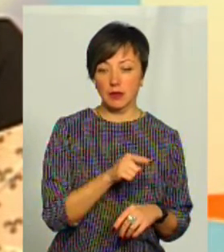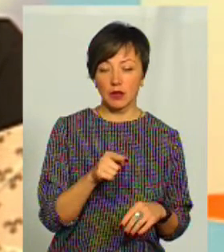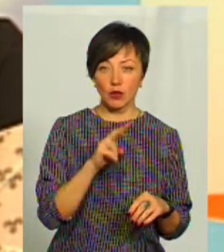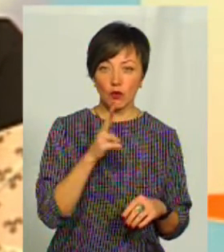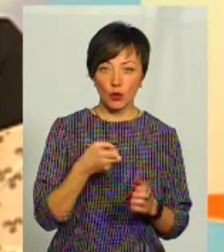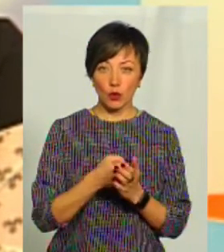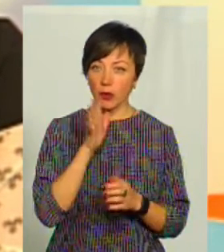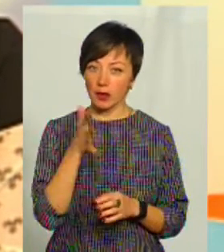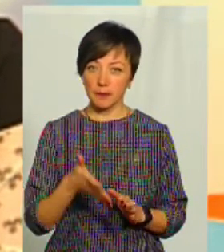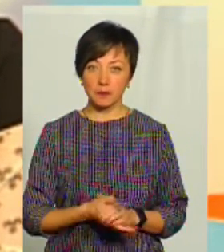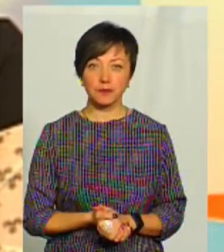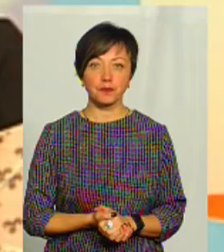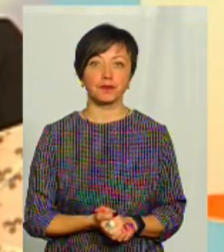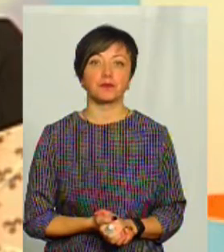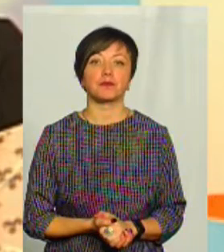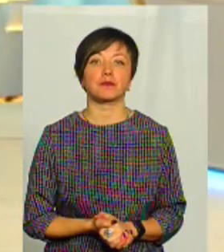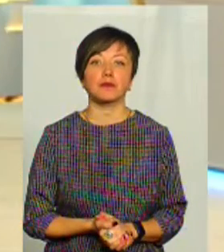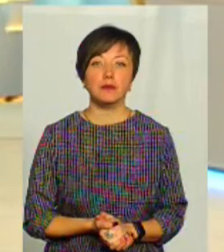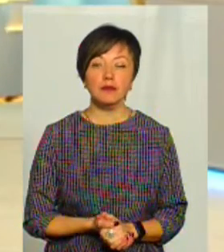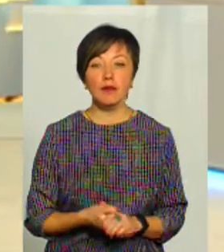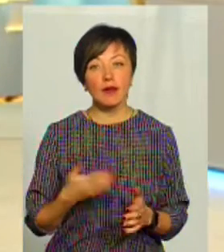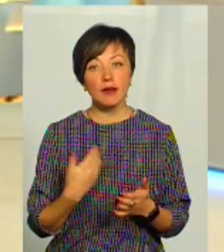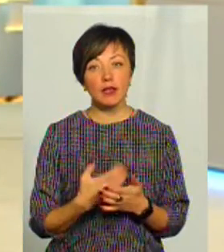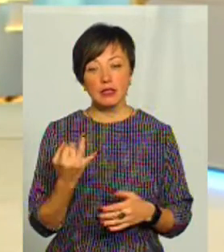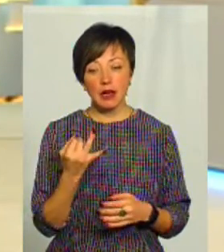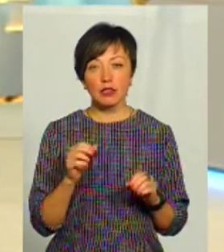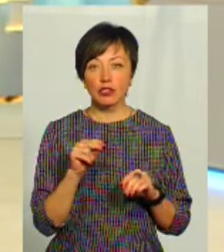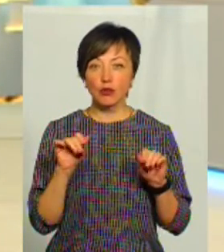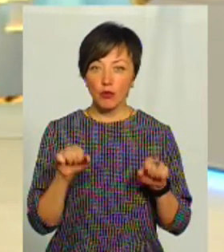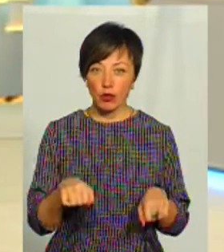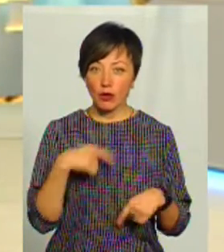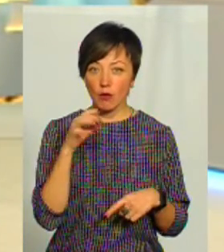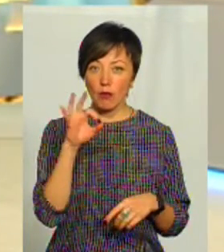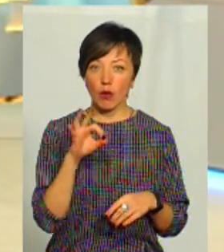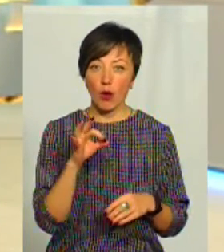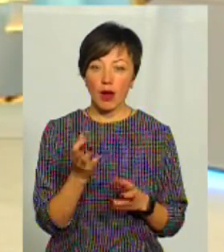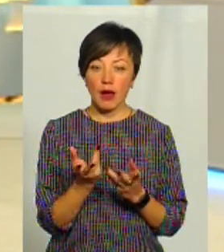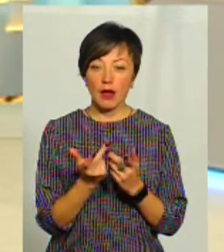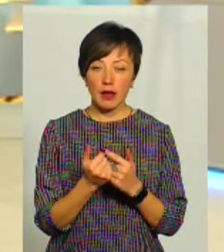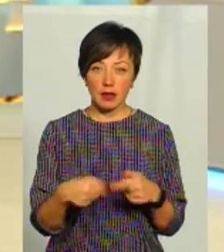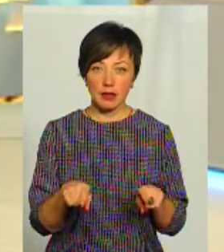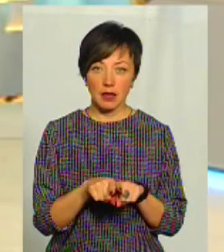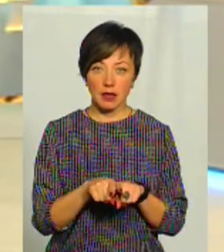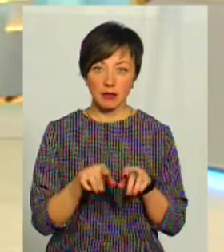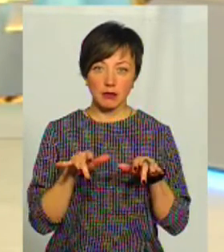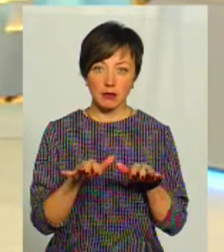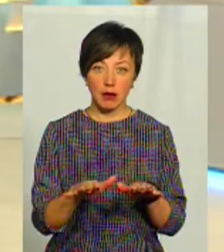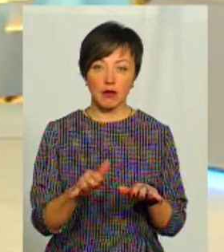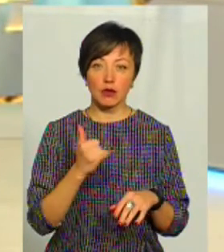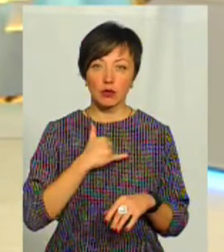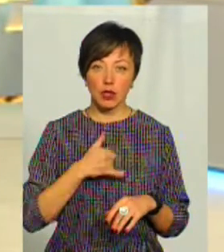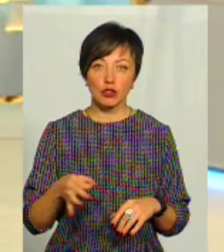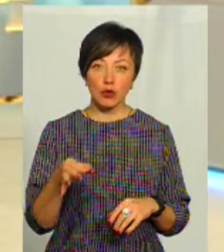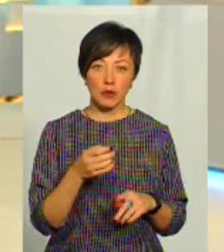сроком від 2 до 5 років. А ось цікаво, а чи можна говорити про кількість таких справ в